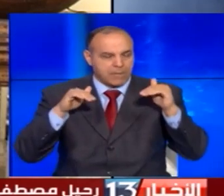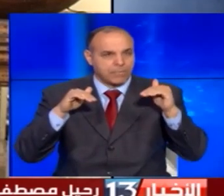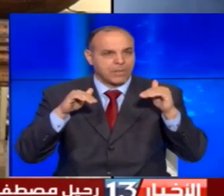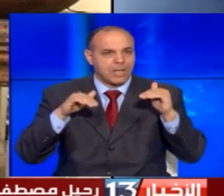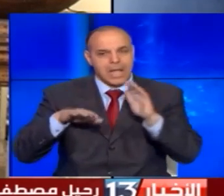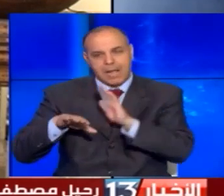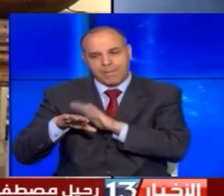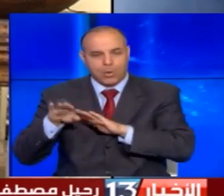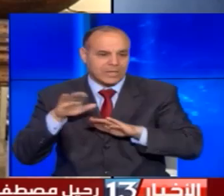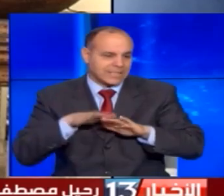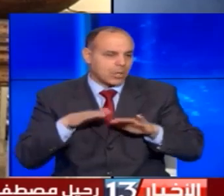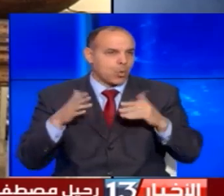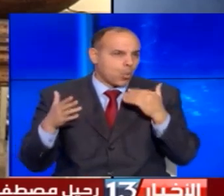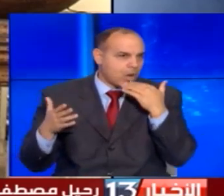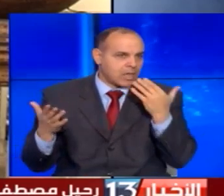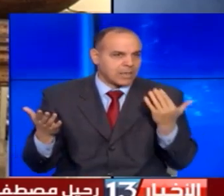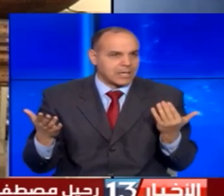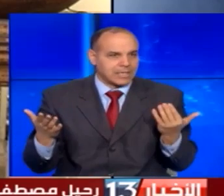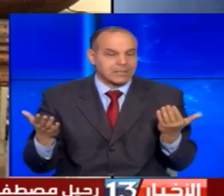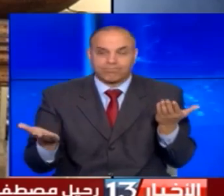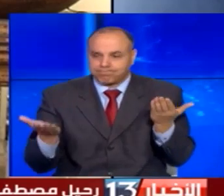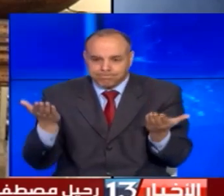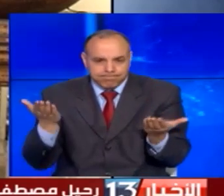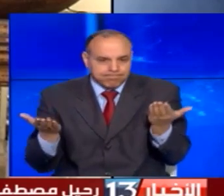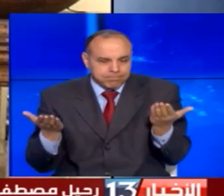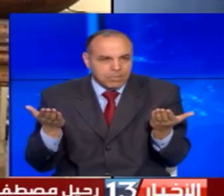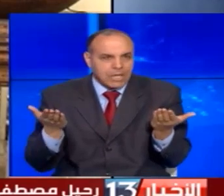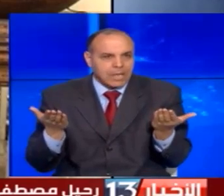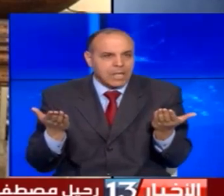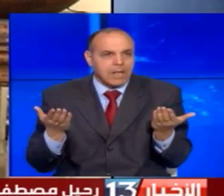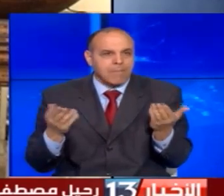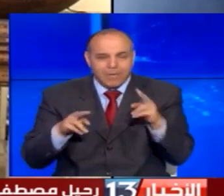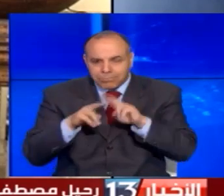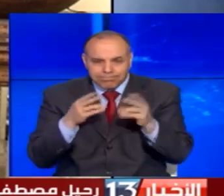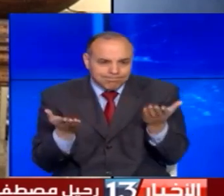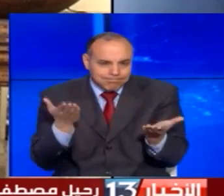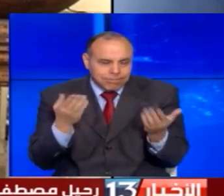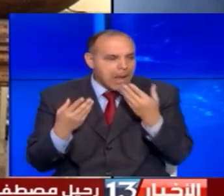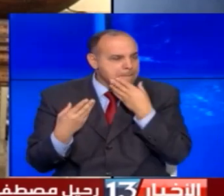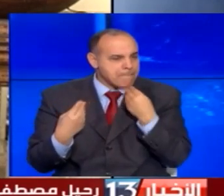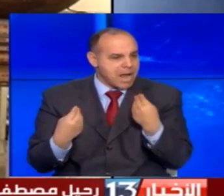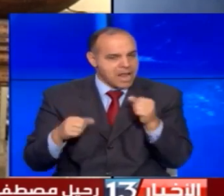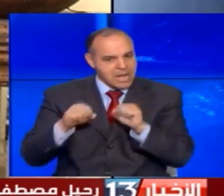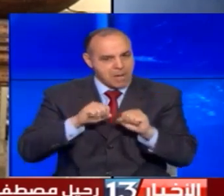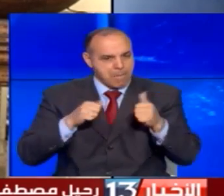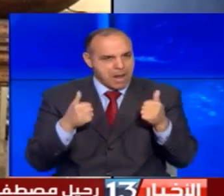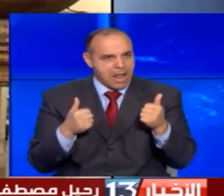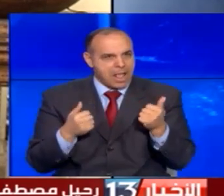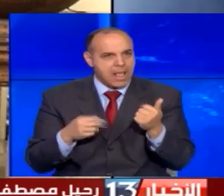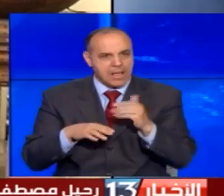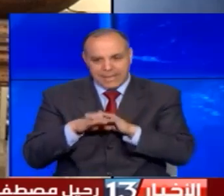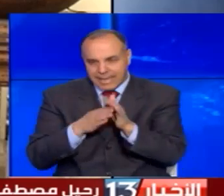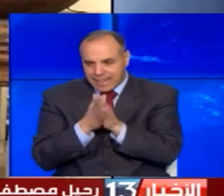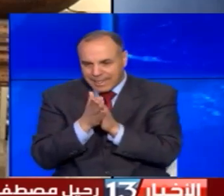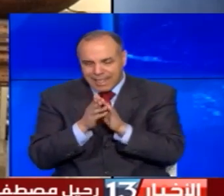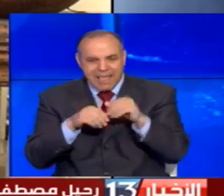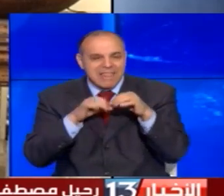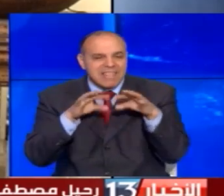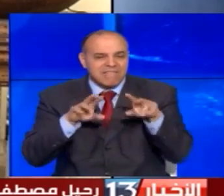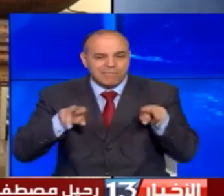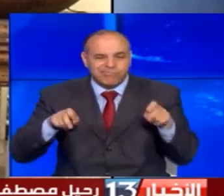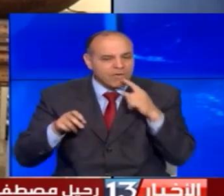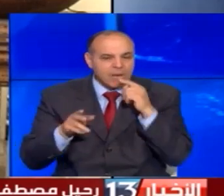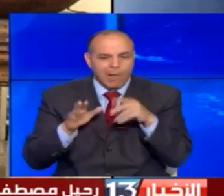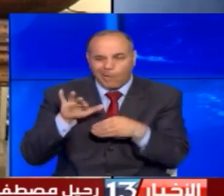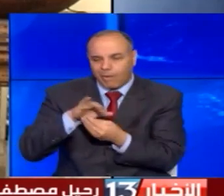يمينية بنصف يمينية ويسارية ونصف يسارية معدلة مهذبة منظمة مغسولة من منظفة من من